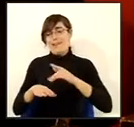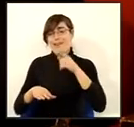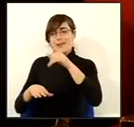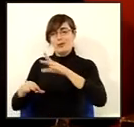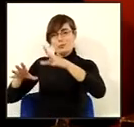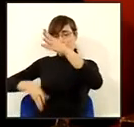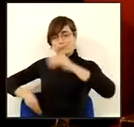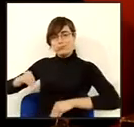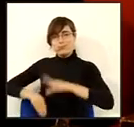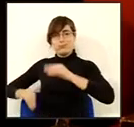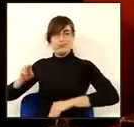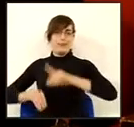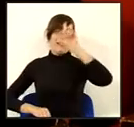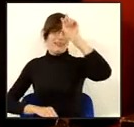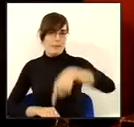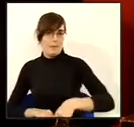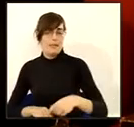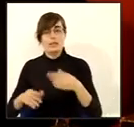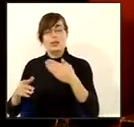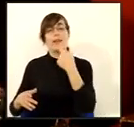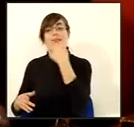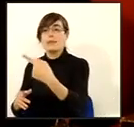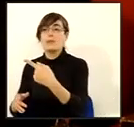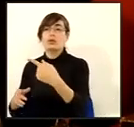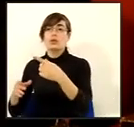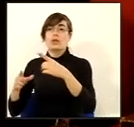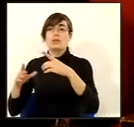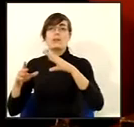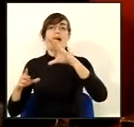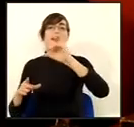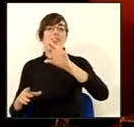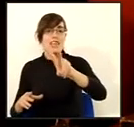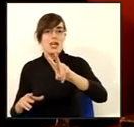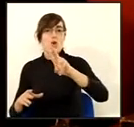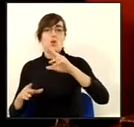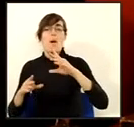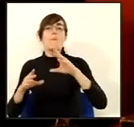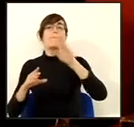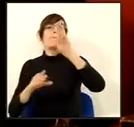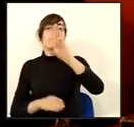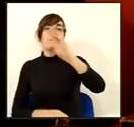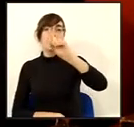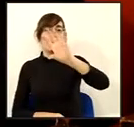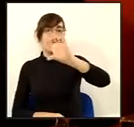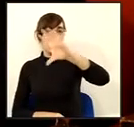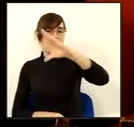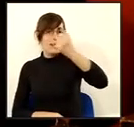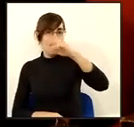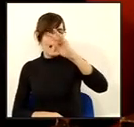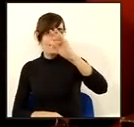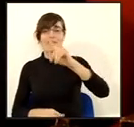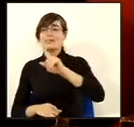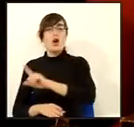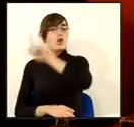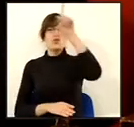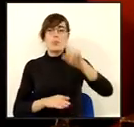perquè avui per avui els hi diem, Convergència i Unió, el PDeCAT, és el partit més corrupte de Catalunya i el